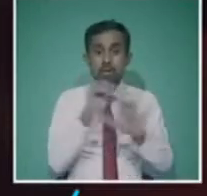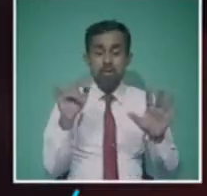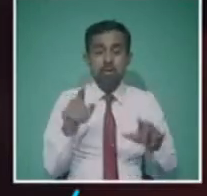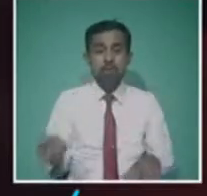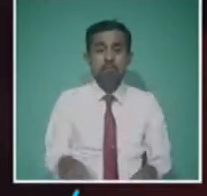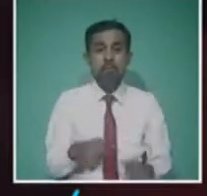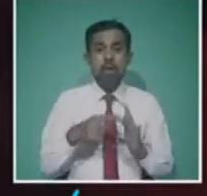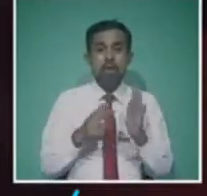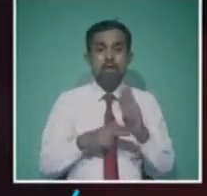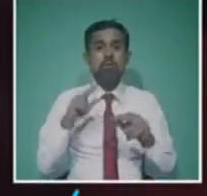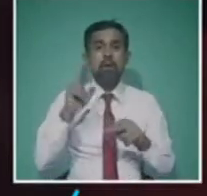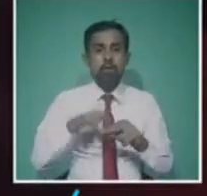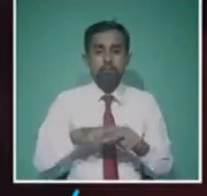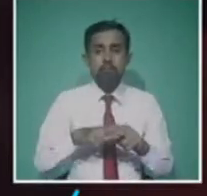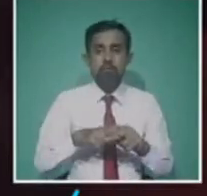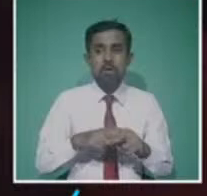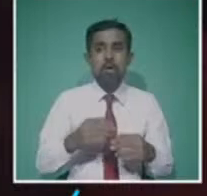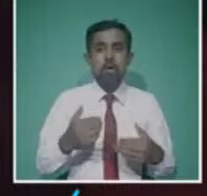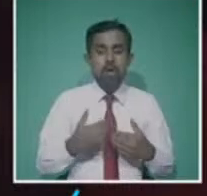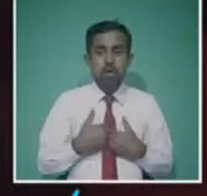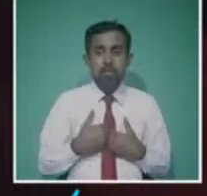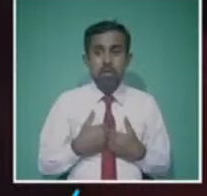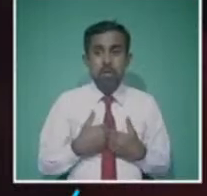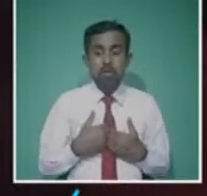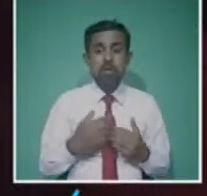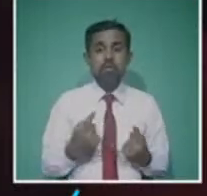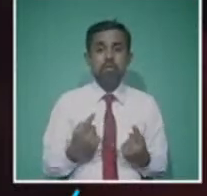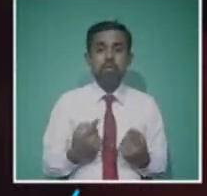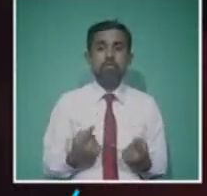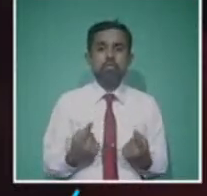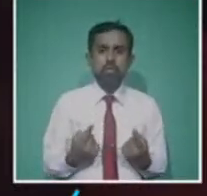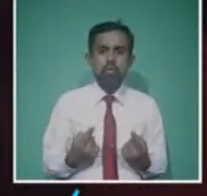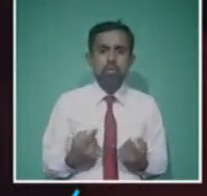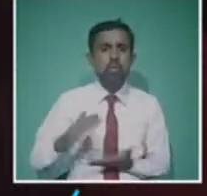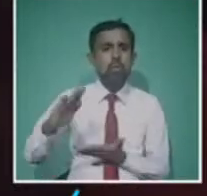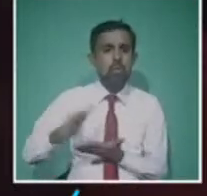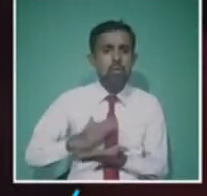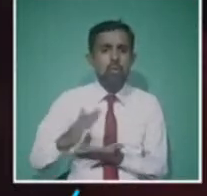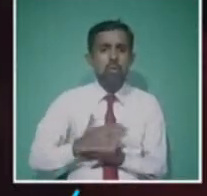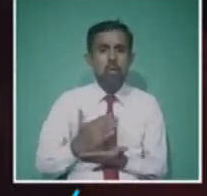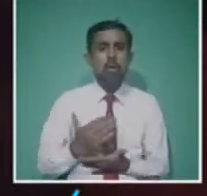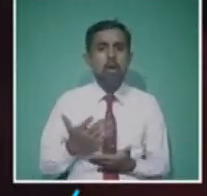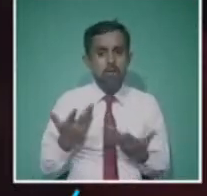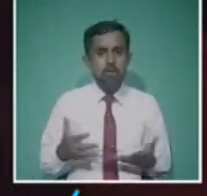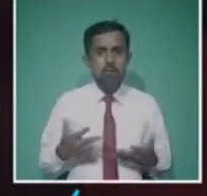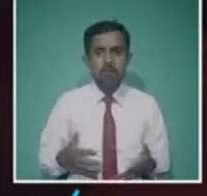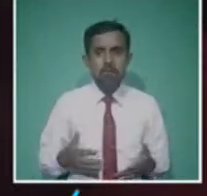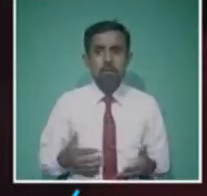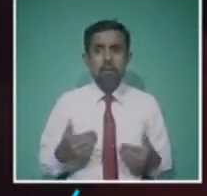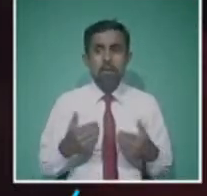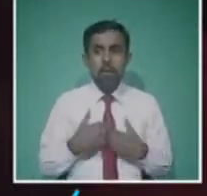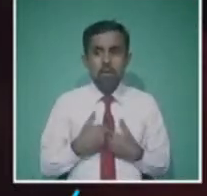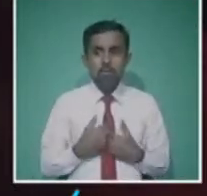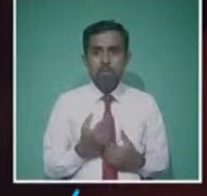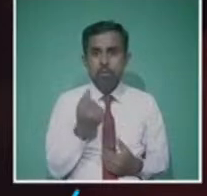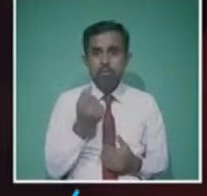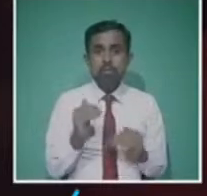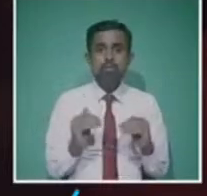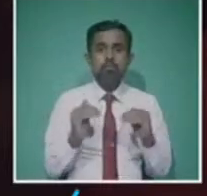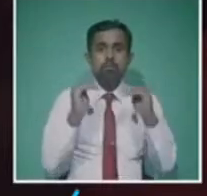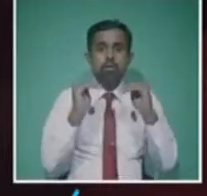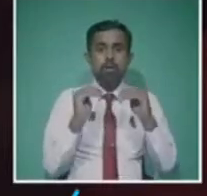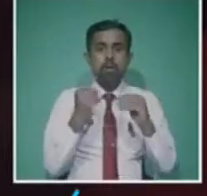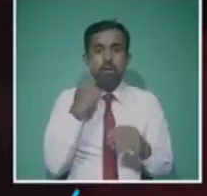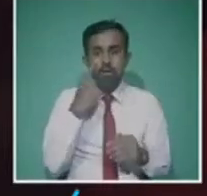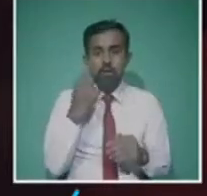වතාවක් ජාත්‍යන්තර මූල්‍ය අරමුදල අපේ අවශ්‍යතාවයන් වෙනුවෙන් පෙනී ඉන්න ඉදිරිපත් වෙච්ච අවස්ථාවේ අපි යම් වර්ධනයක් දැක්කම අපි